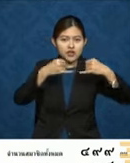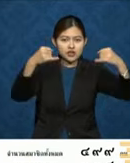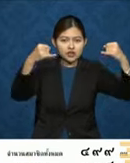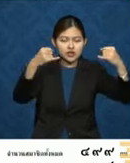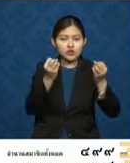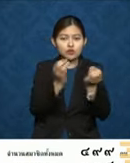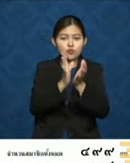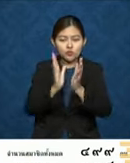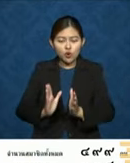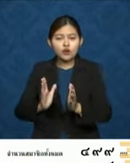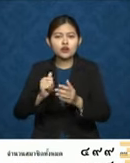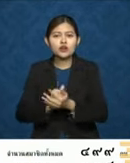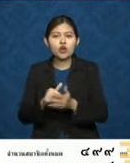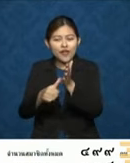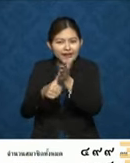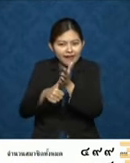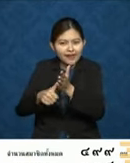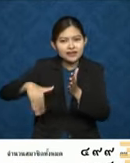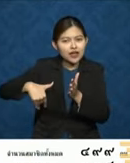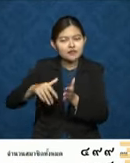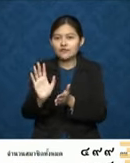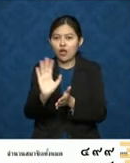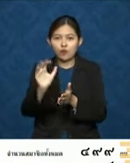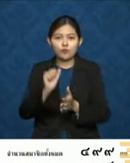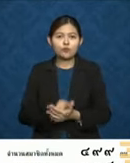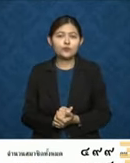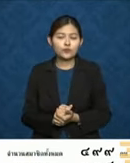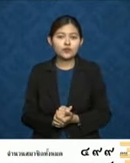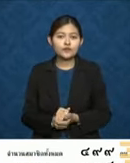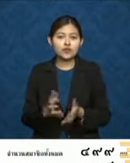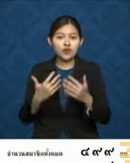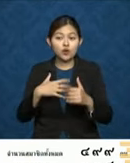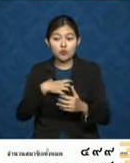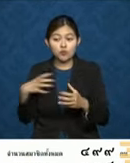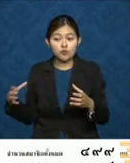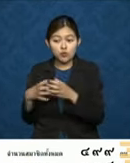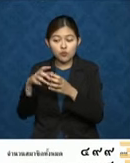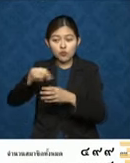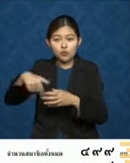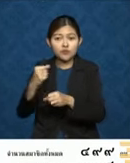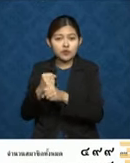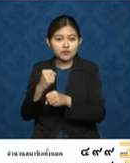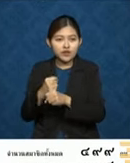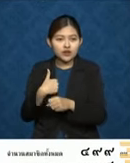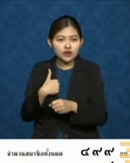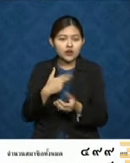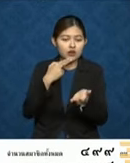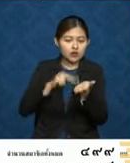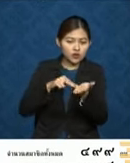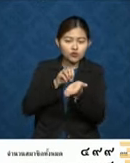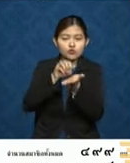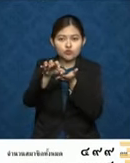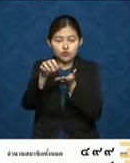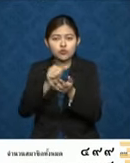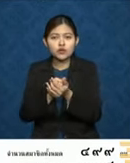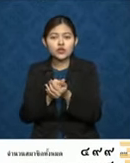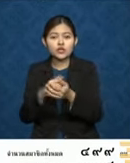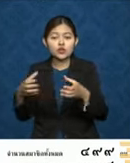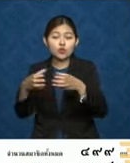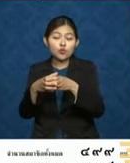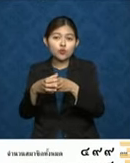คอกครับถัดมานะครับคือภาพที่ผมและทีมงานได้มีการแจ้งเลื่อนผ่านช่องทางต่างๆไม่ว่าจะเป็นทัฟฟี่ฟองดู